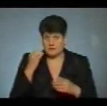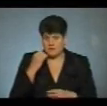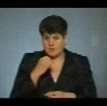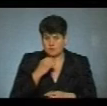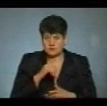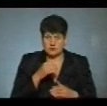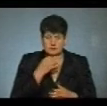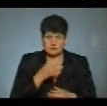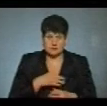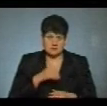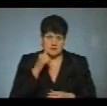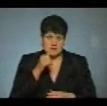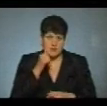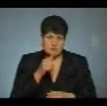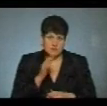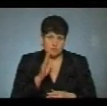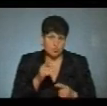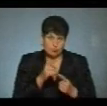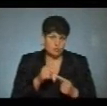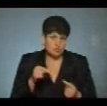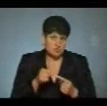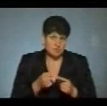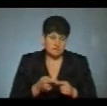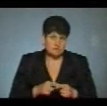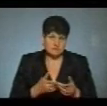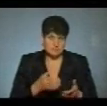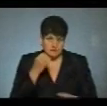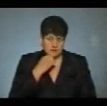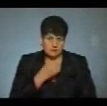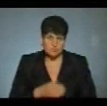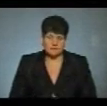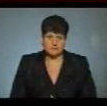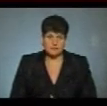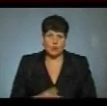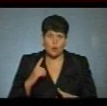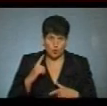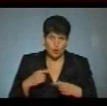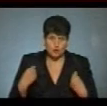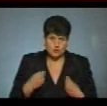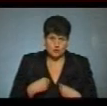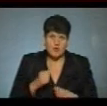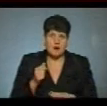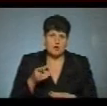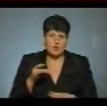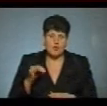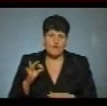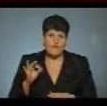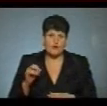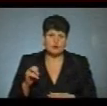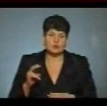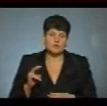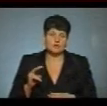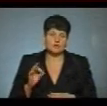що повідомили. Ми завтра будемо уточняти такі дані. Дякую. Костюми, так, я почула, костюми з агроволокна. Але, власне, тут